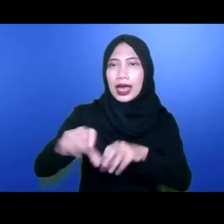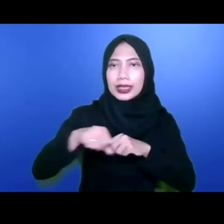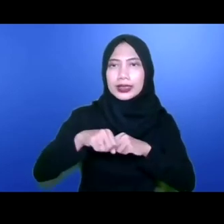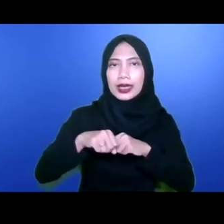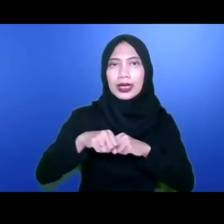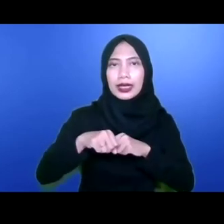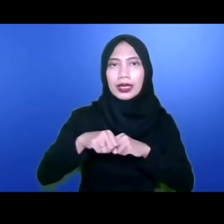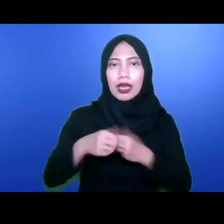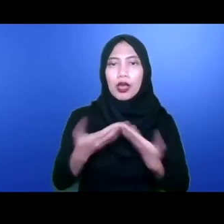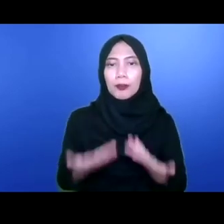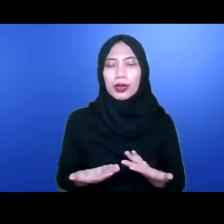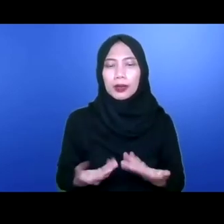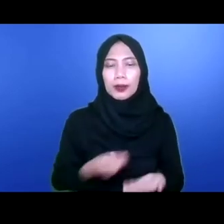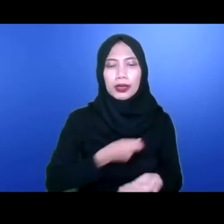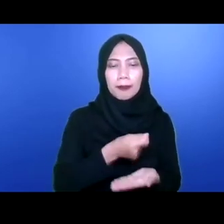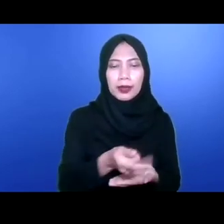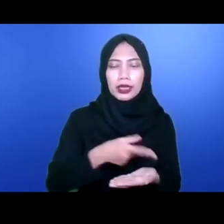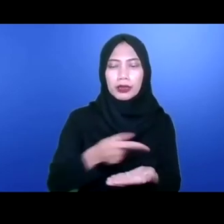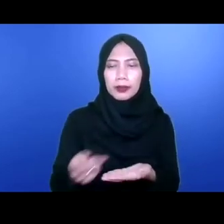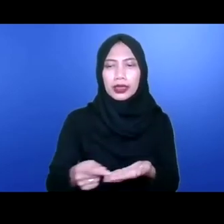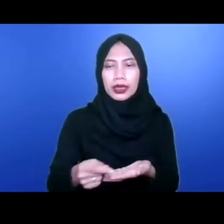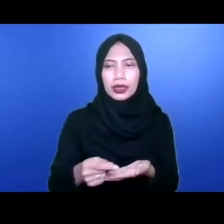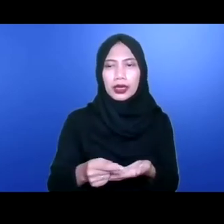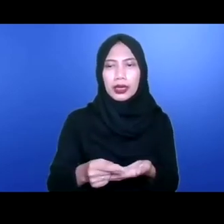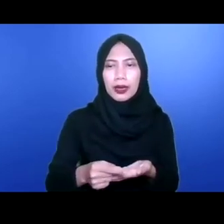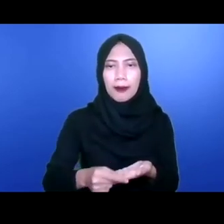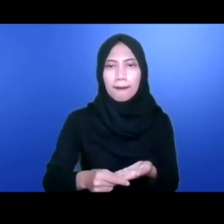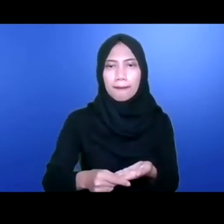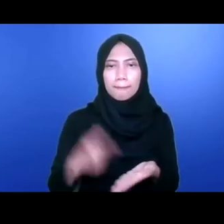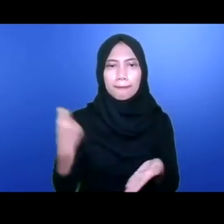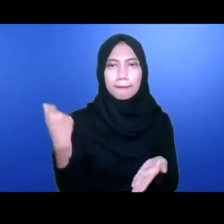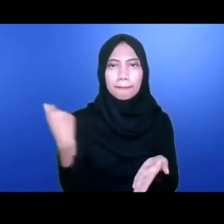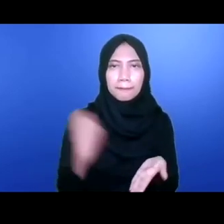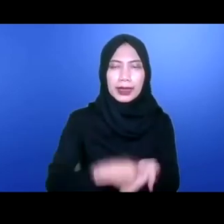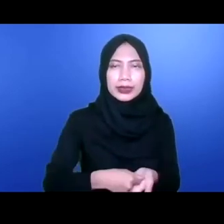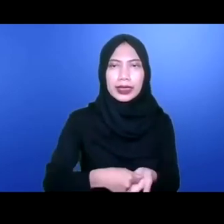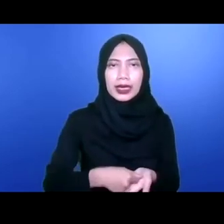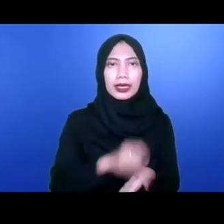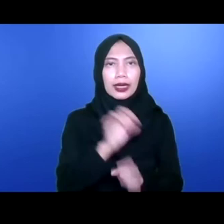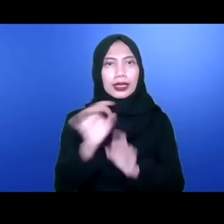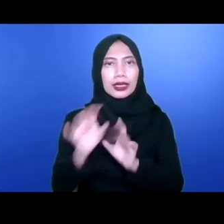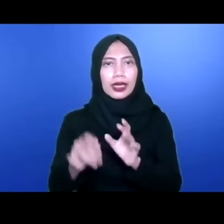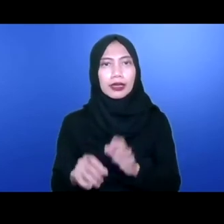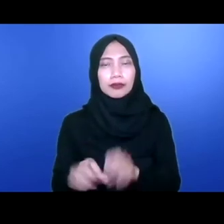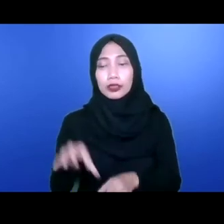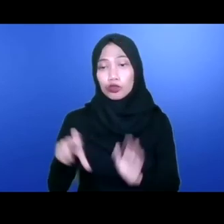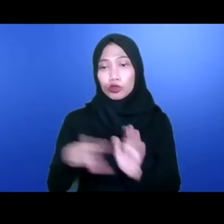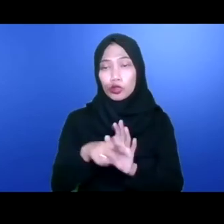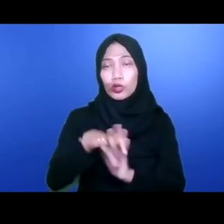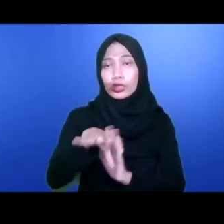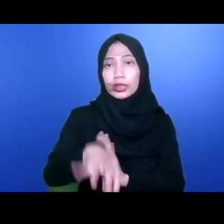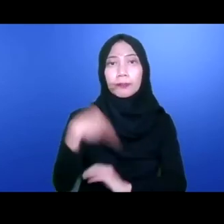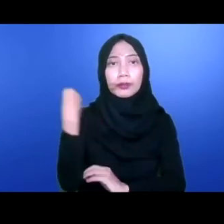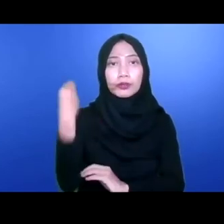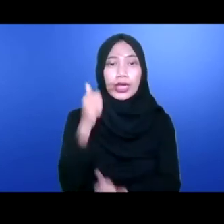bagaimana bayar distribusi, pajak, itu dilakukan dengan gunakan Kris. Di komplek wisata, misalnya tiket masuk, parkir, beli